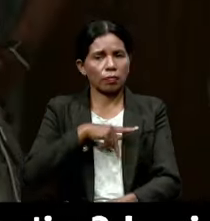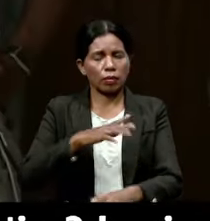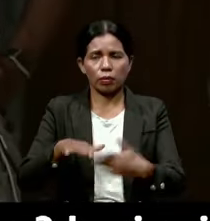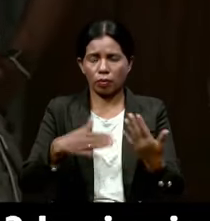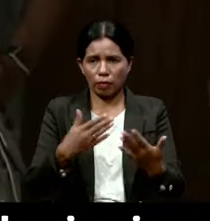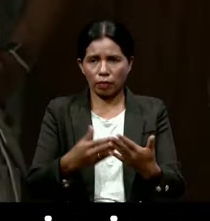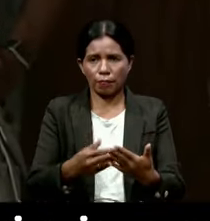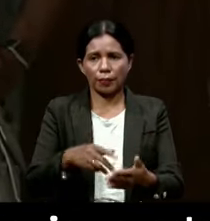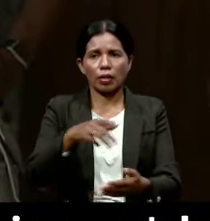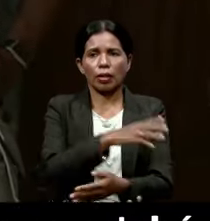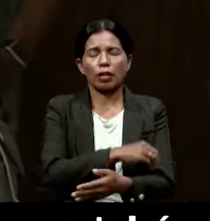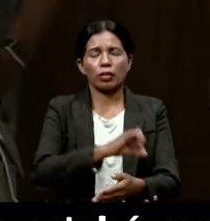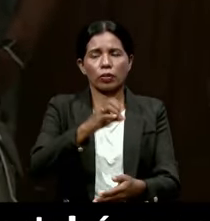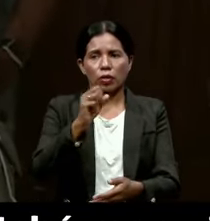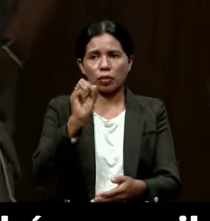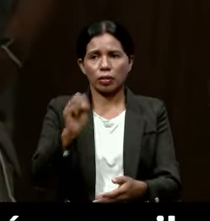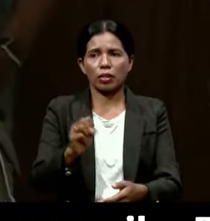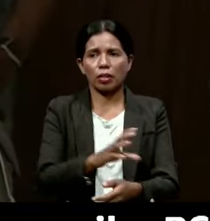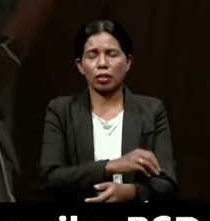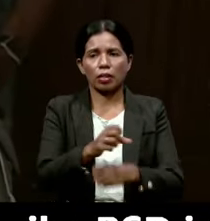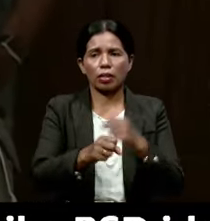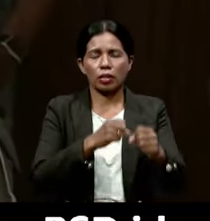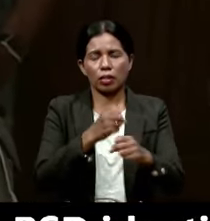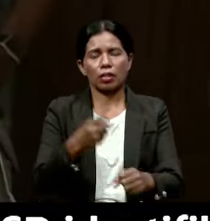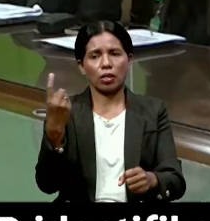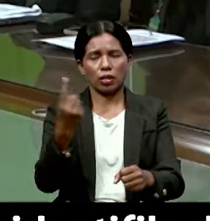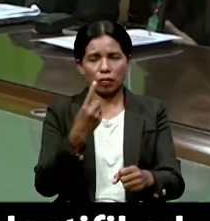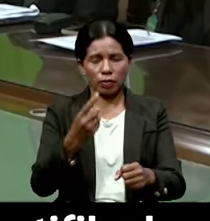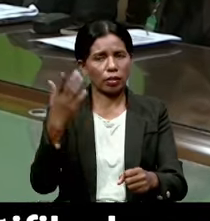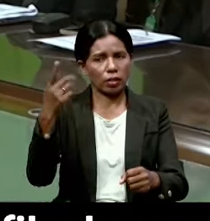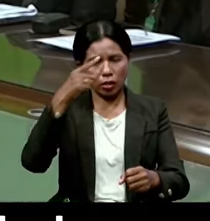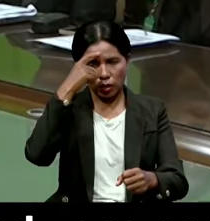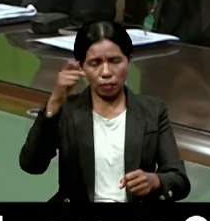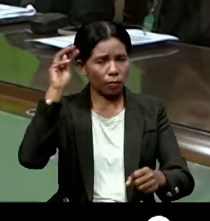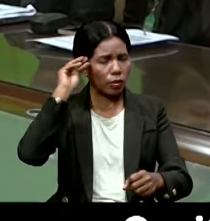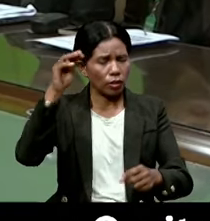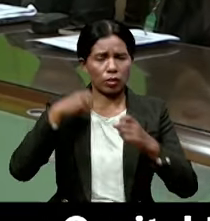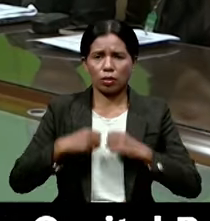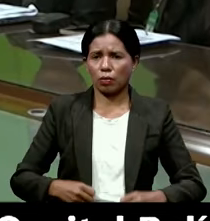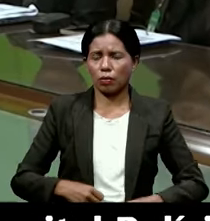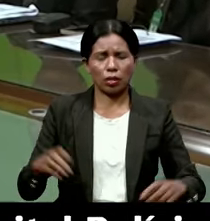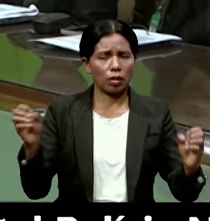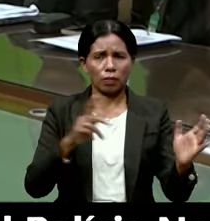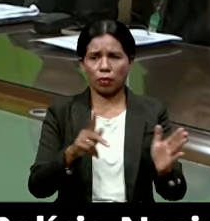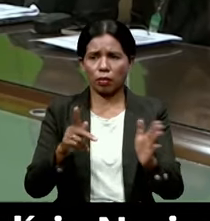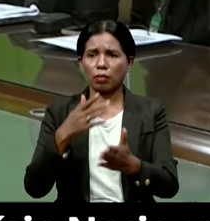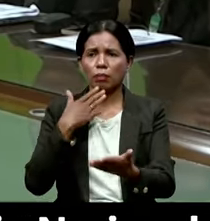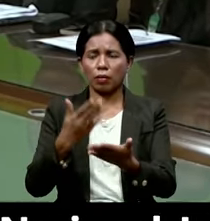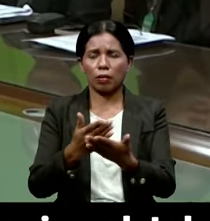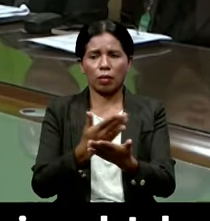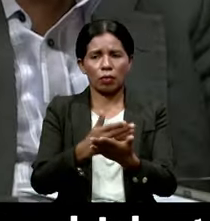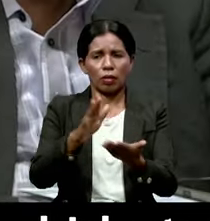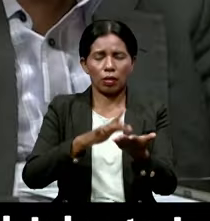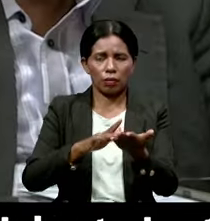paciente José Martins Duanda, situação ne caratina sempre acontece. Tamba Ministério Saúde la hija plano ne bediak basosa ay moruk.